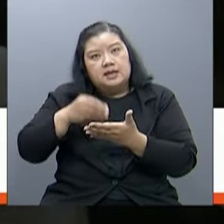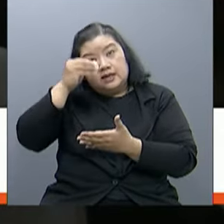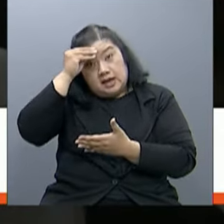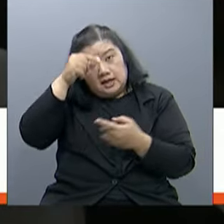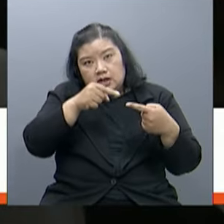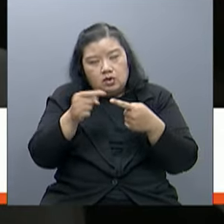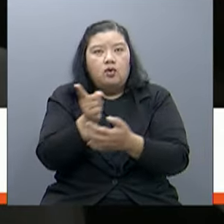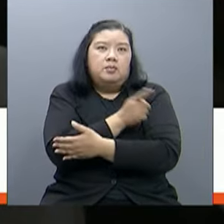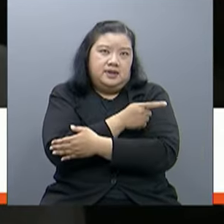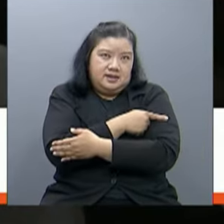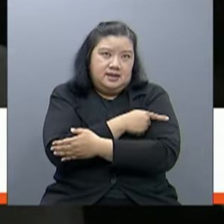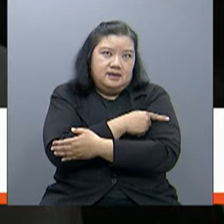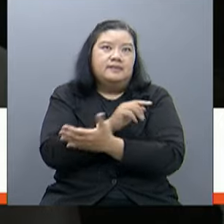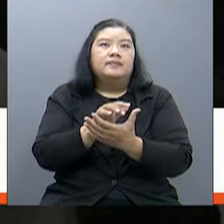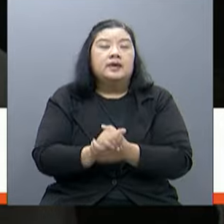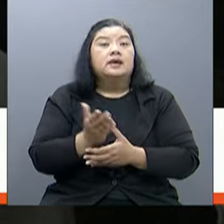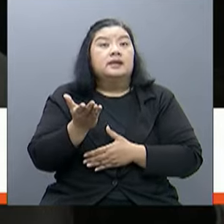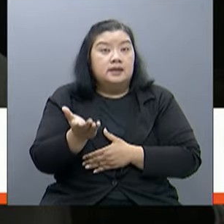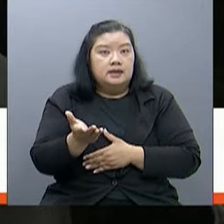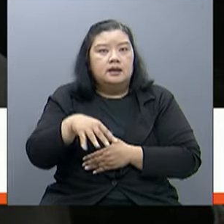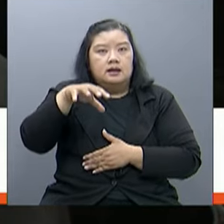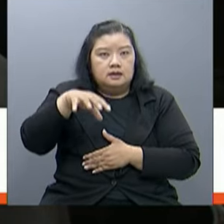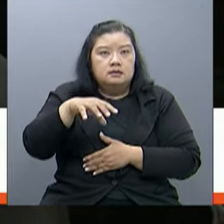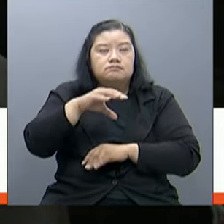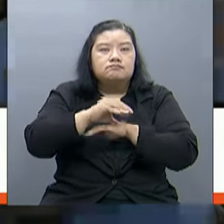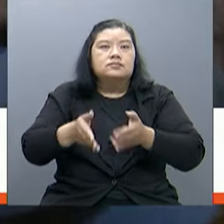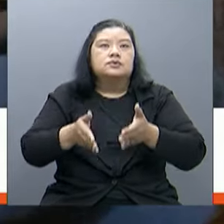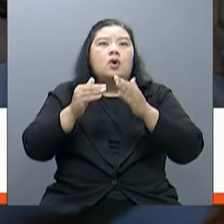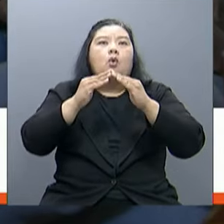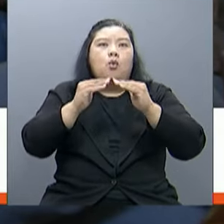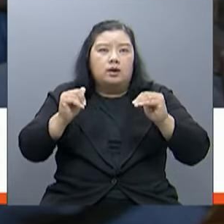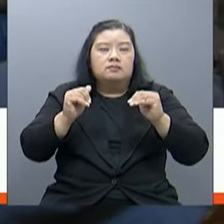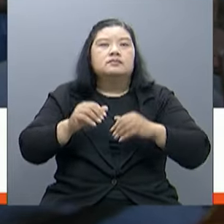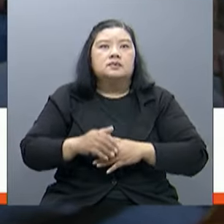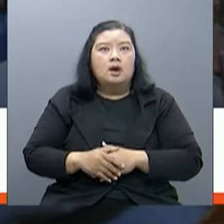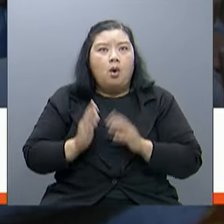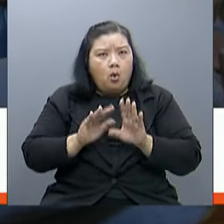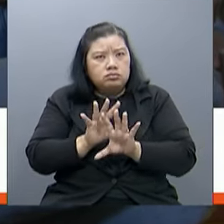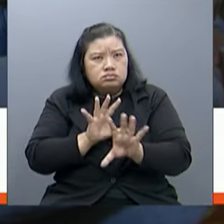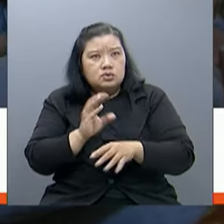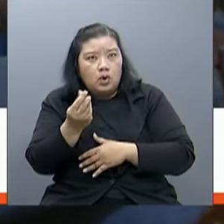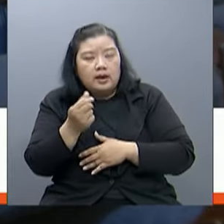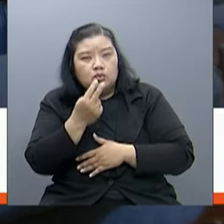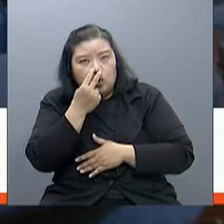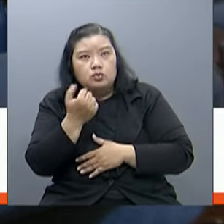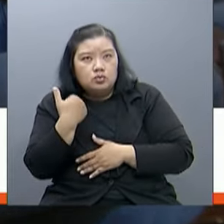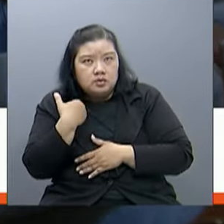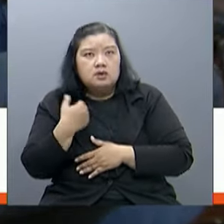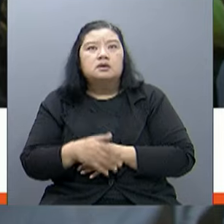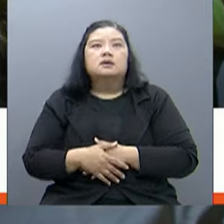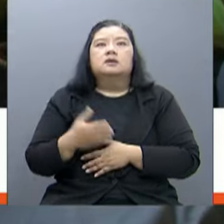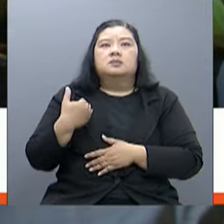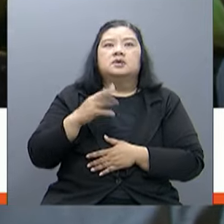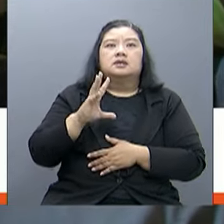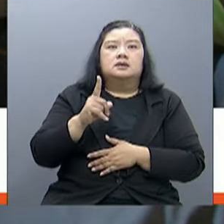ริญญาตรีไปเลยนะคะที่อาคารร้อยปีวัดบวรนิเวศวิหารค่ะเยอะแค่ไหนดูได้จากบรรยากาศเพราะว่านำโดยรุ่นใหญ่พี่ชคริต